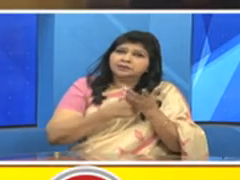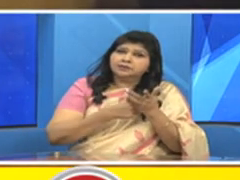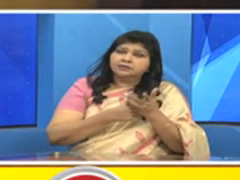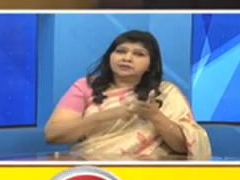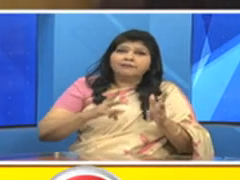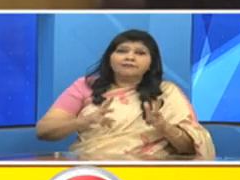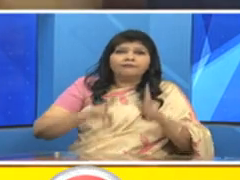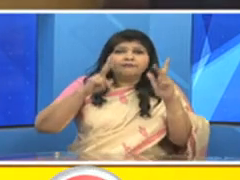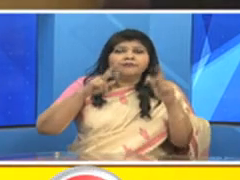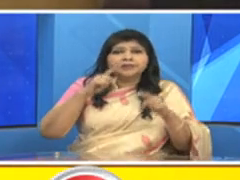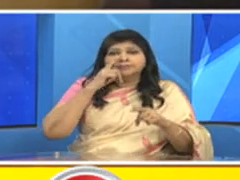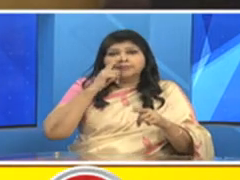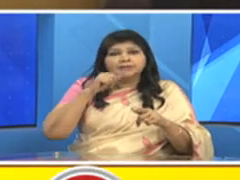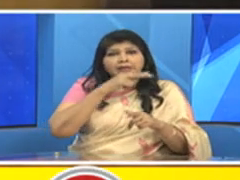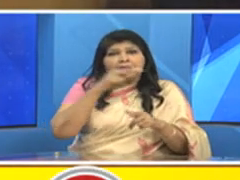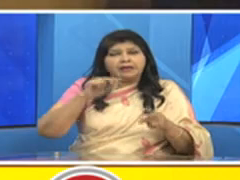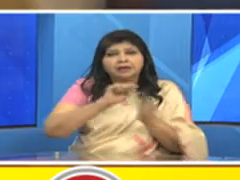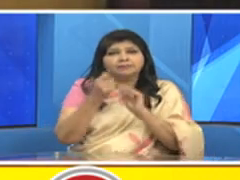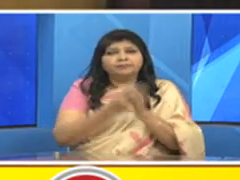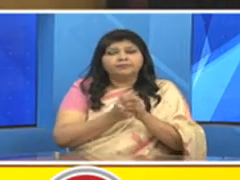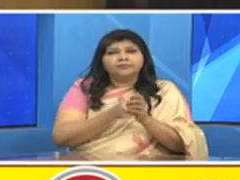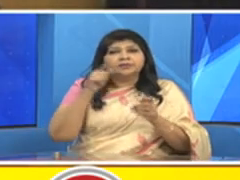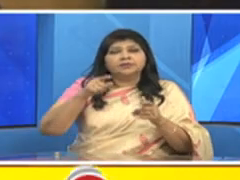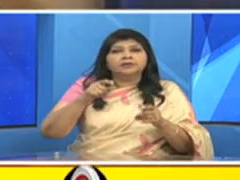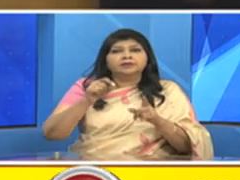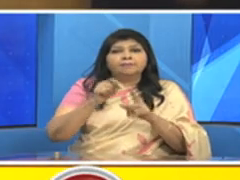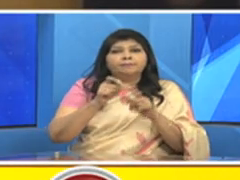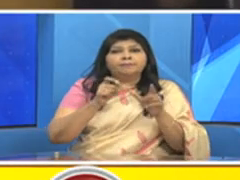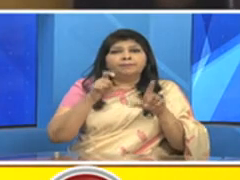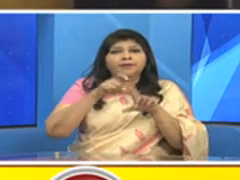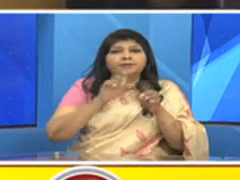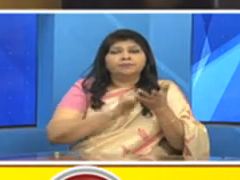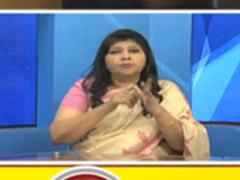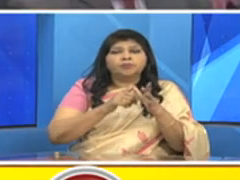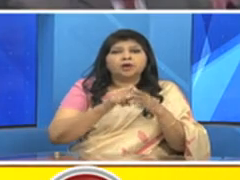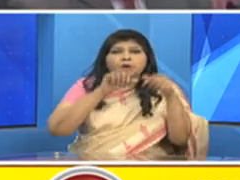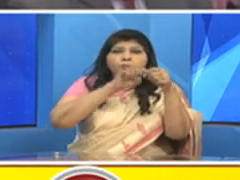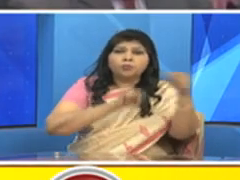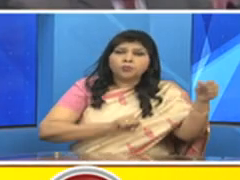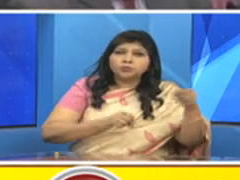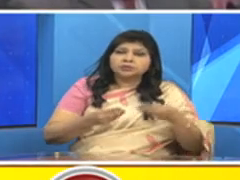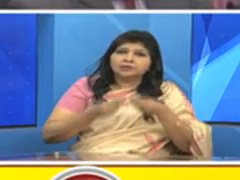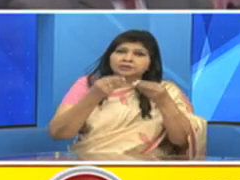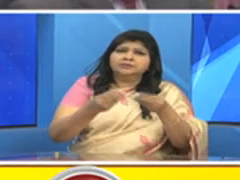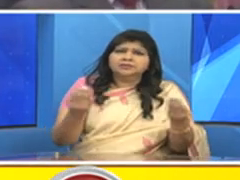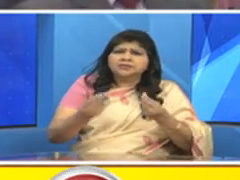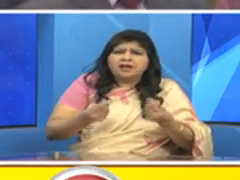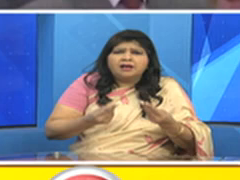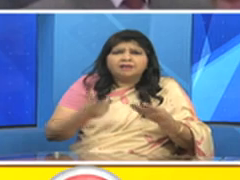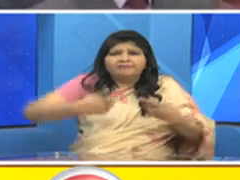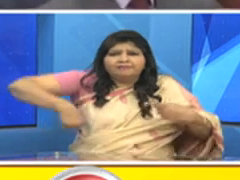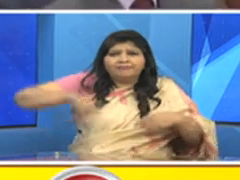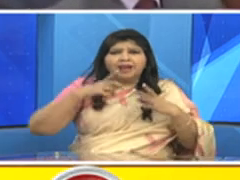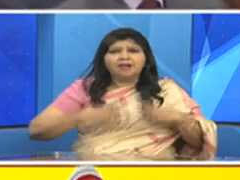माता के नाम से प्रख्यात है, और वो समारोह था पद्म पुरस्कार का। बहुत ही साधारण बैकग्राउंड से आने